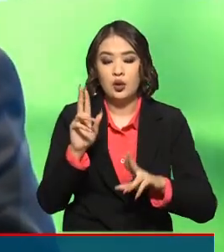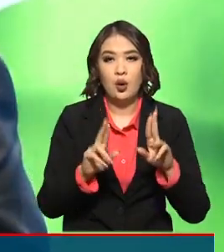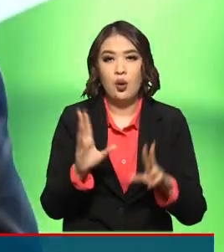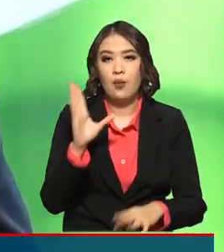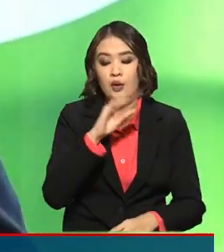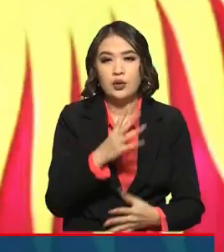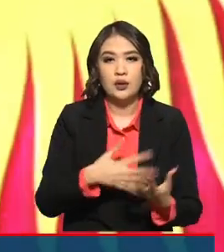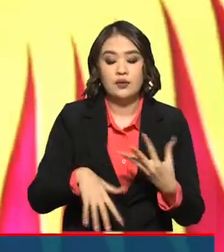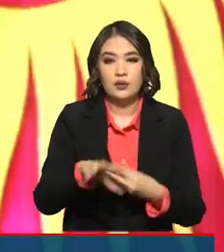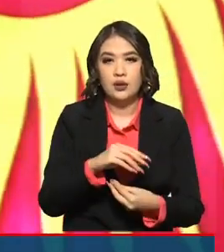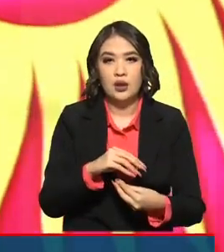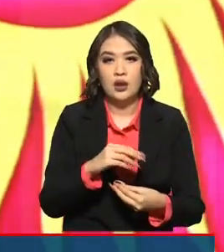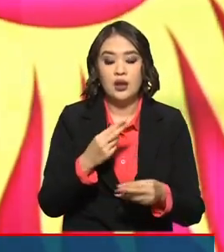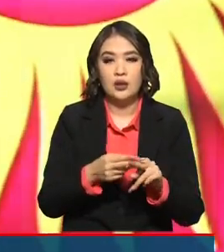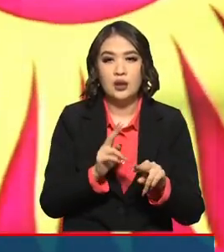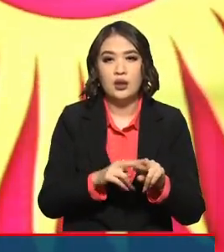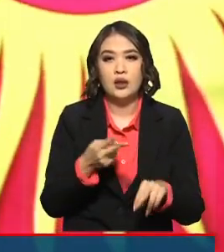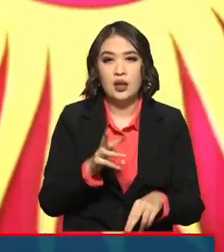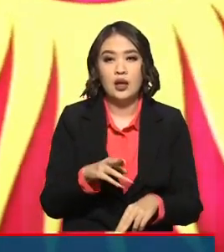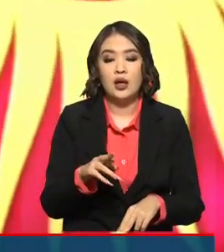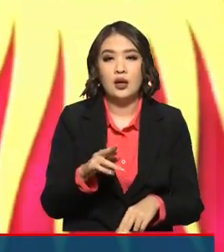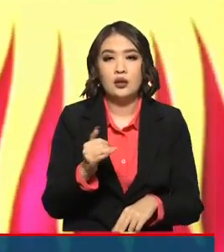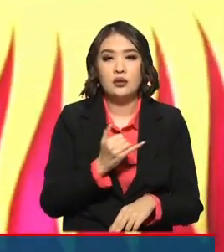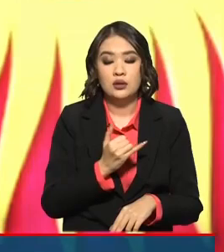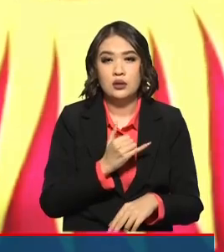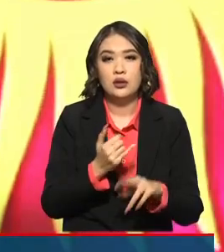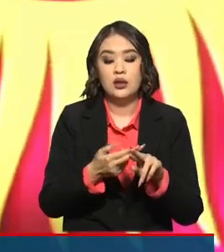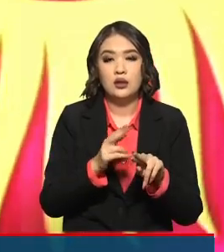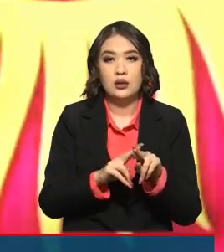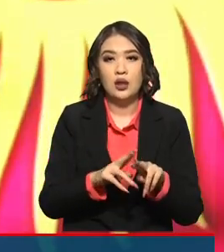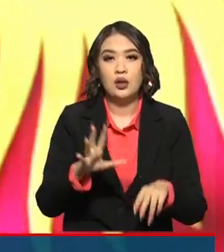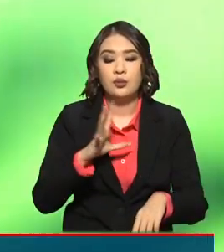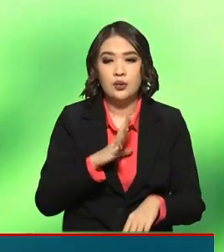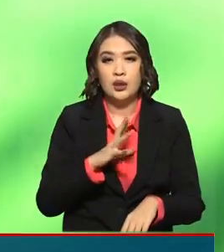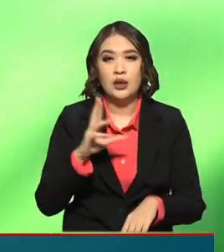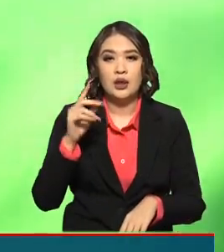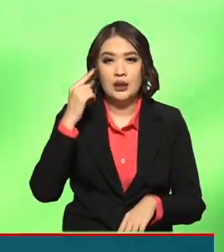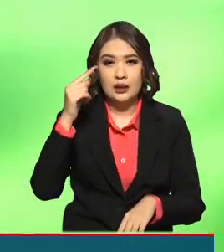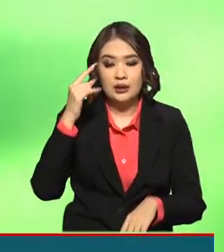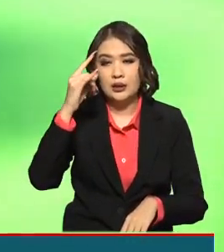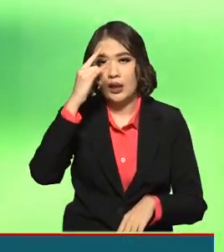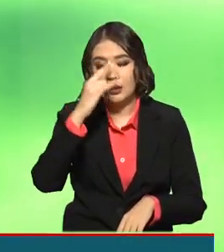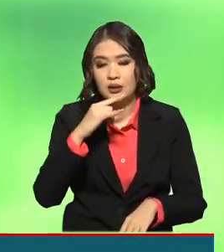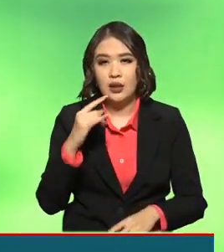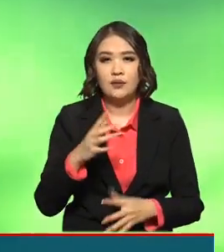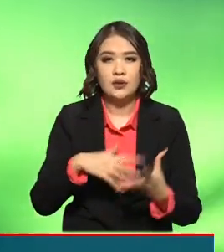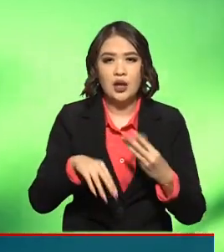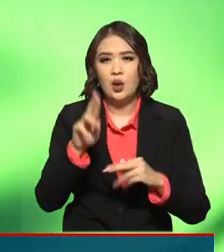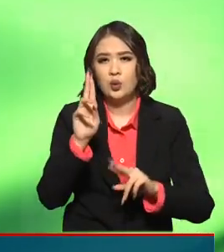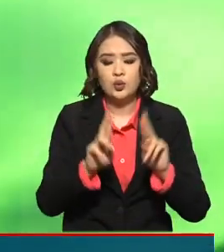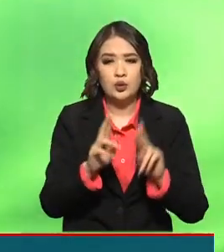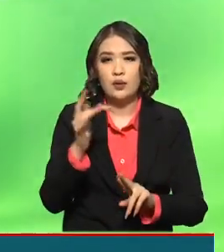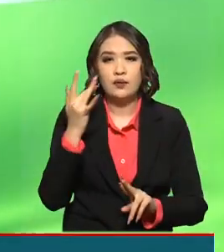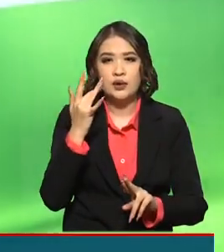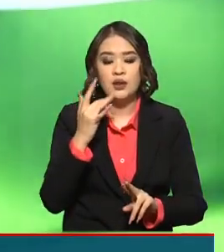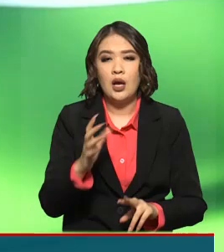огромное значение. Для нас культура была вот для тюркских народов, для кыргызов, для казахов, культура являлась как бы